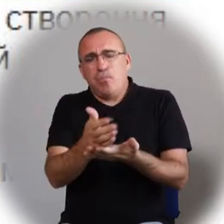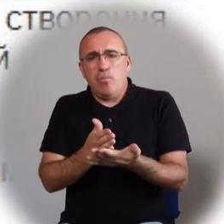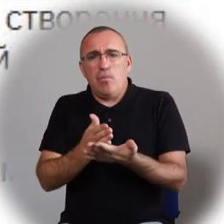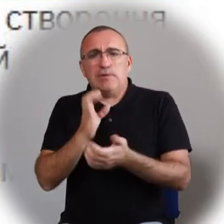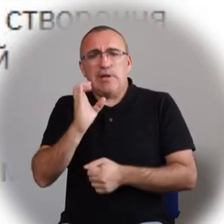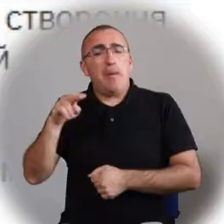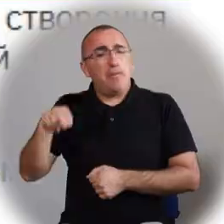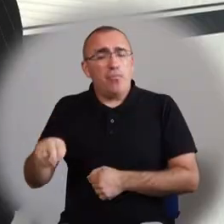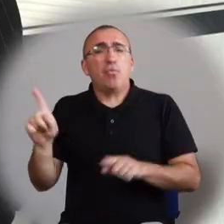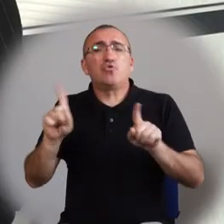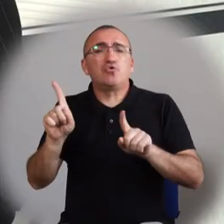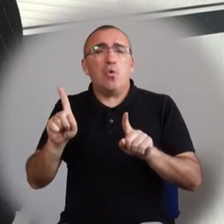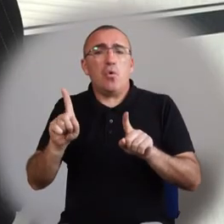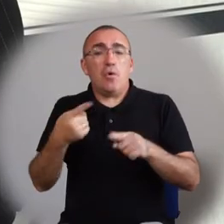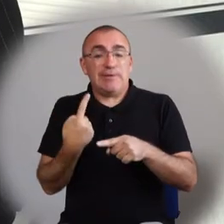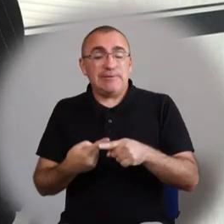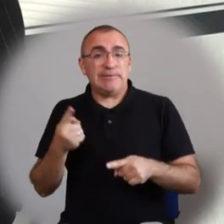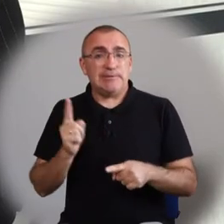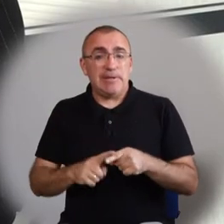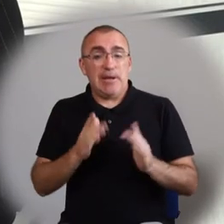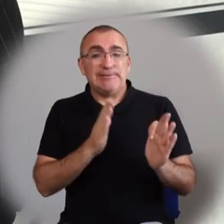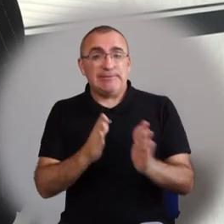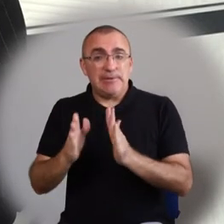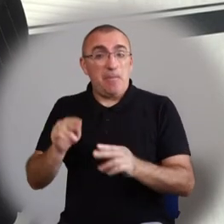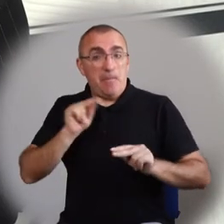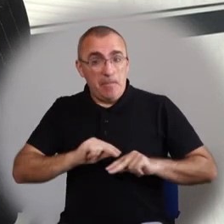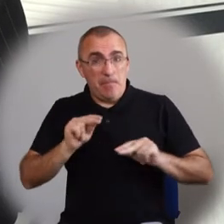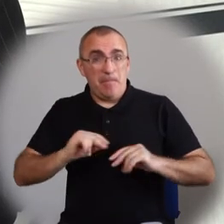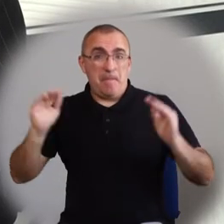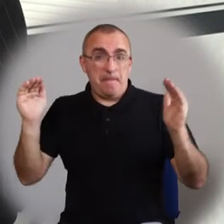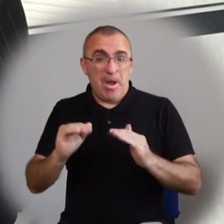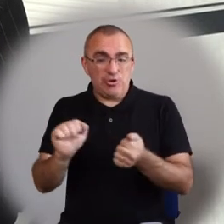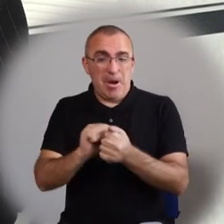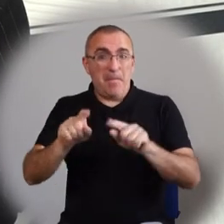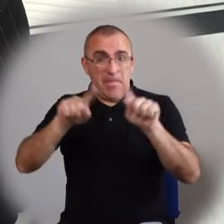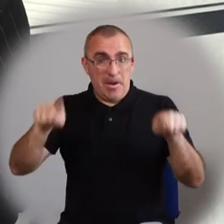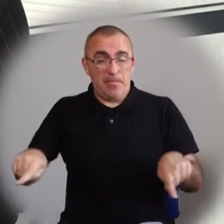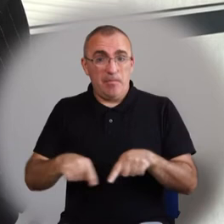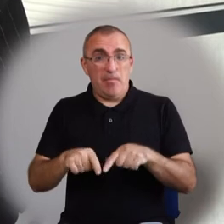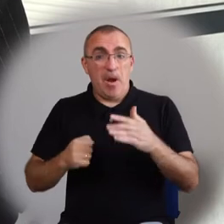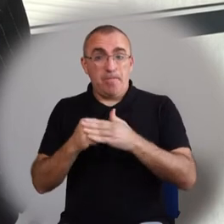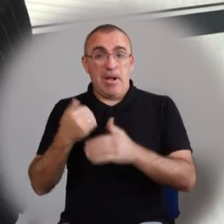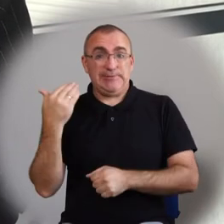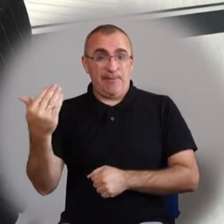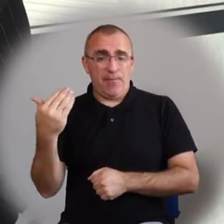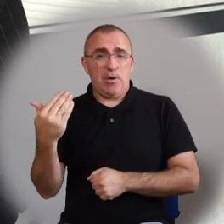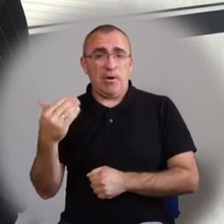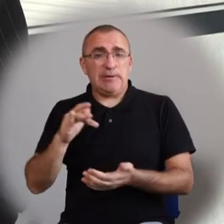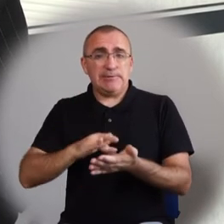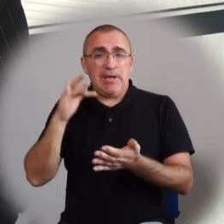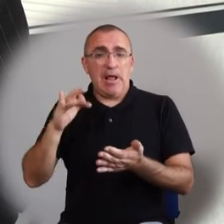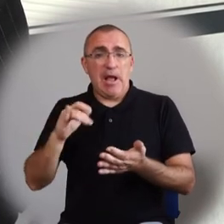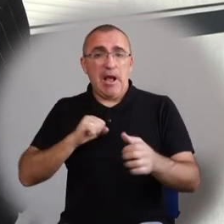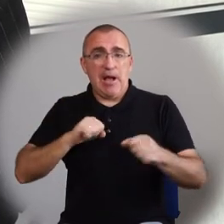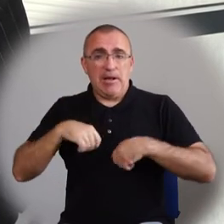інших державних послуг. Сергію Петровичу, щоб оця система запрацювала, менше паперів, наприклад, на базі